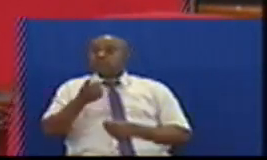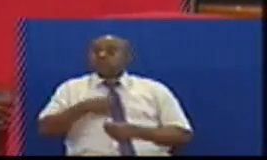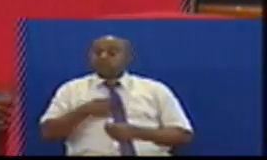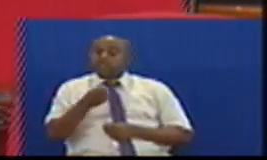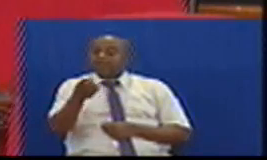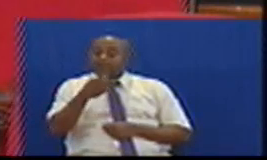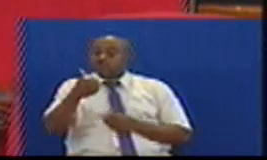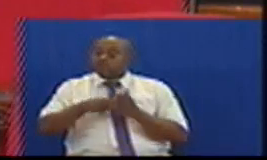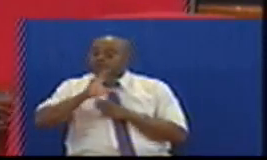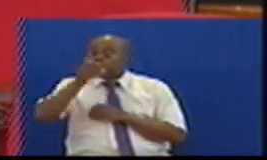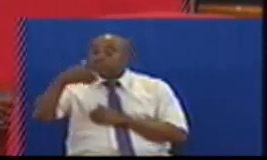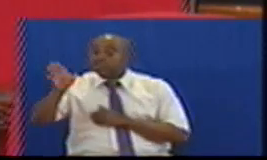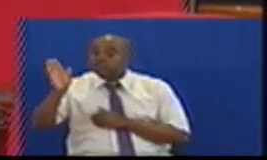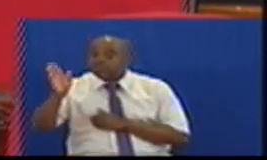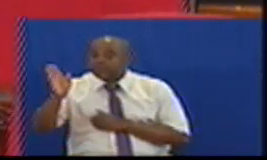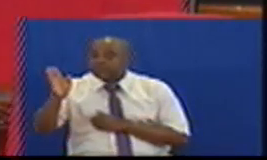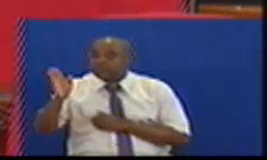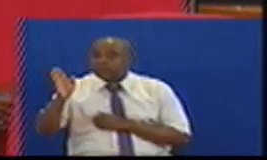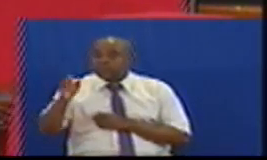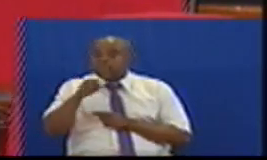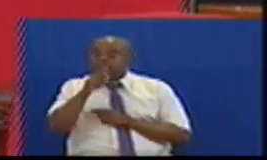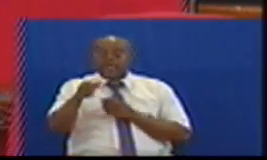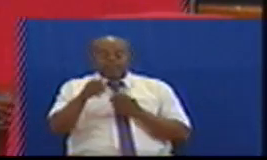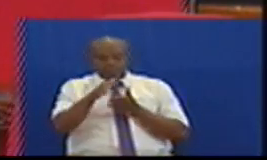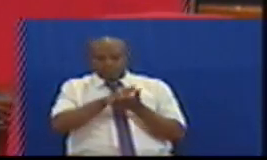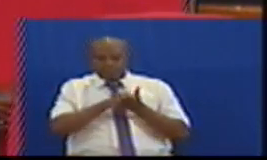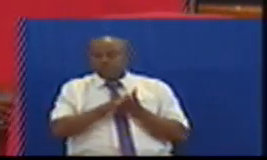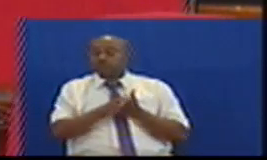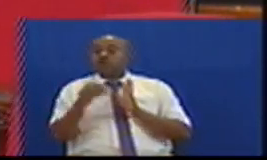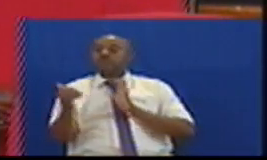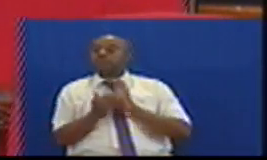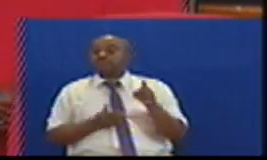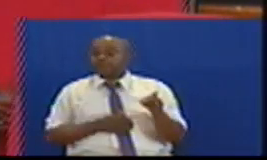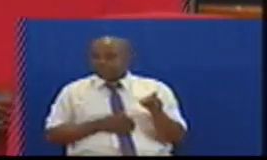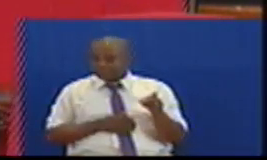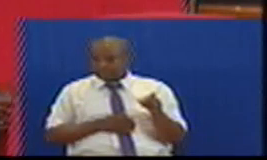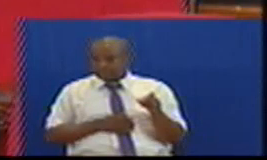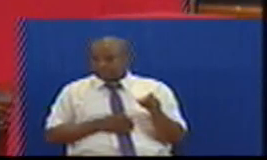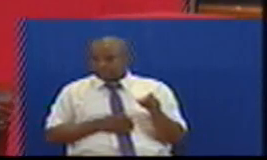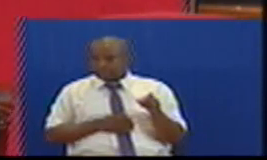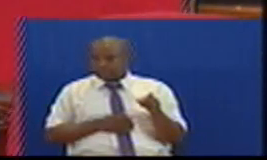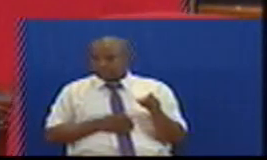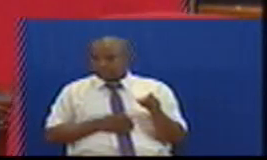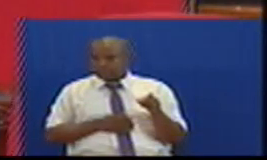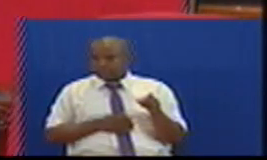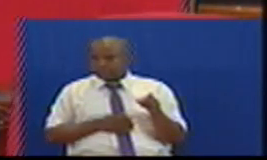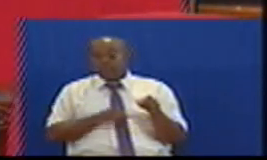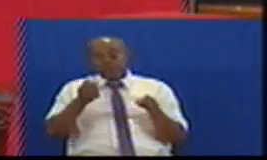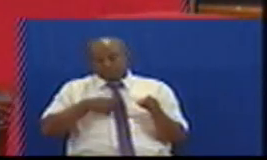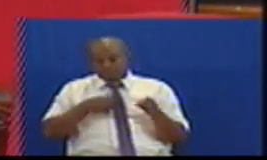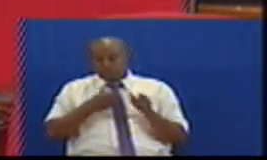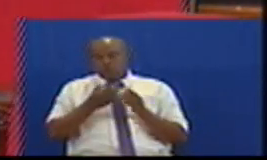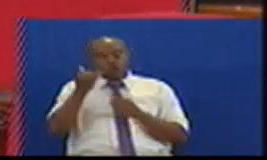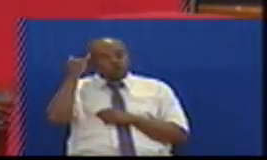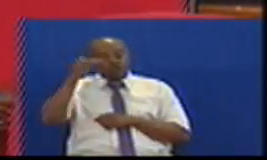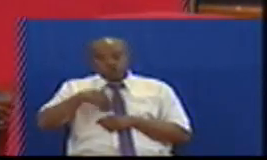haya tunalipa yote yana msingi wake wa kisheria, kwa nini yamelipwa na kwa nini mikopo ilichukuliwa. Ninaliweka hapa ombi langu, ushauri wangu